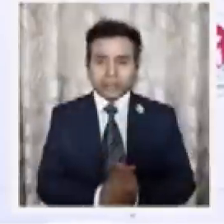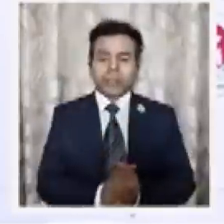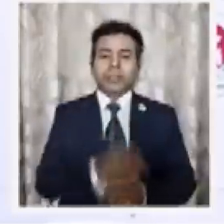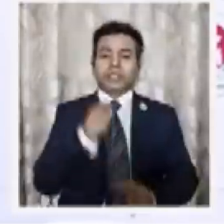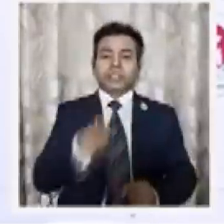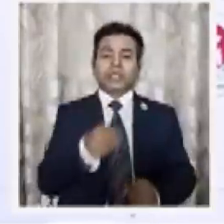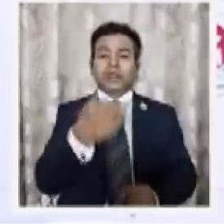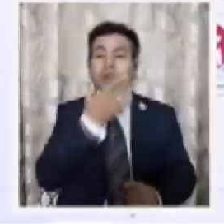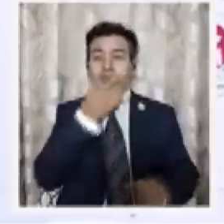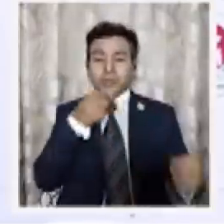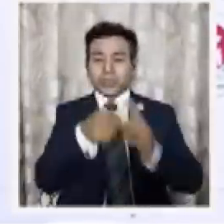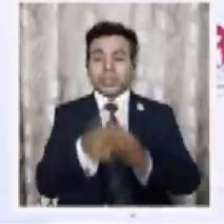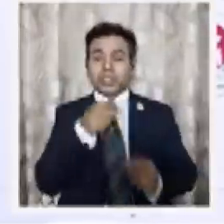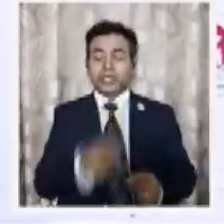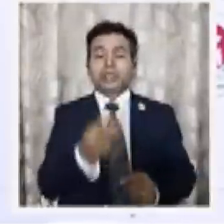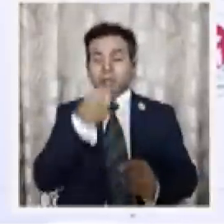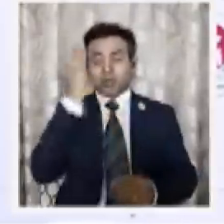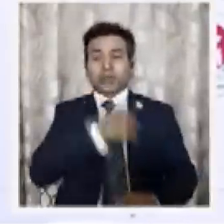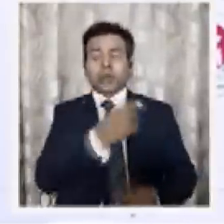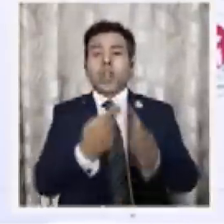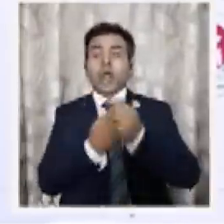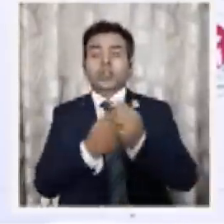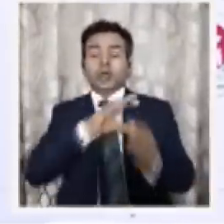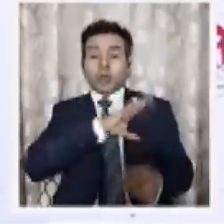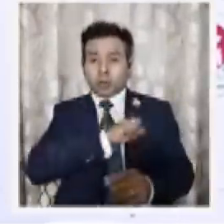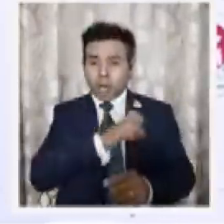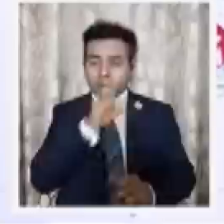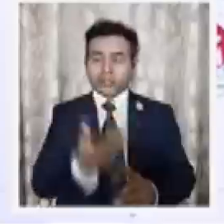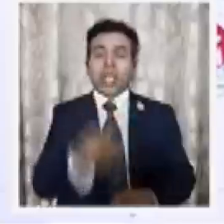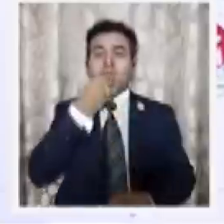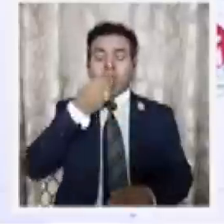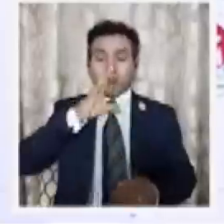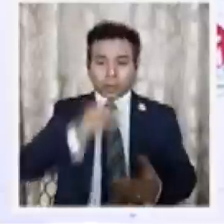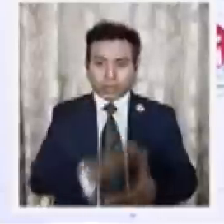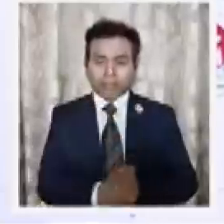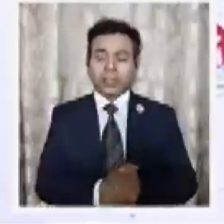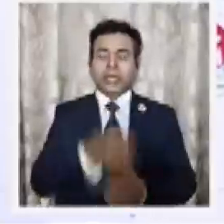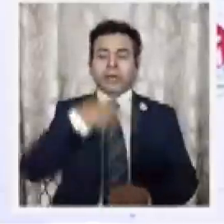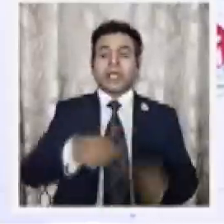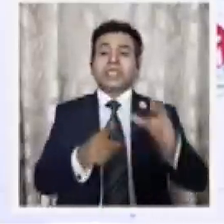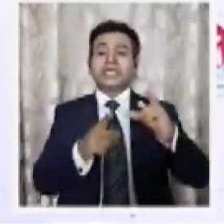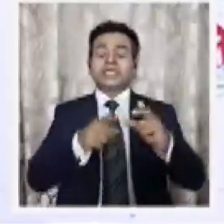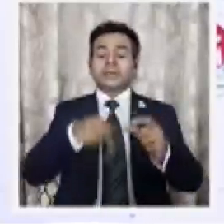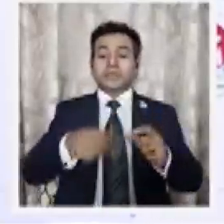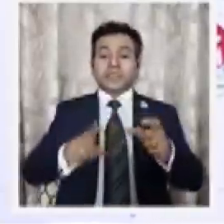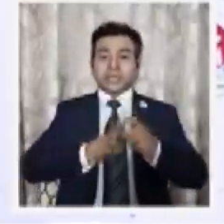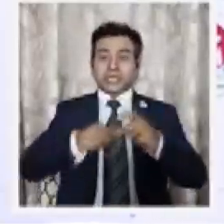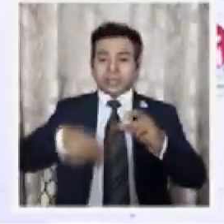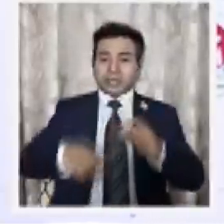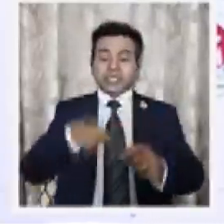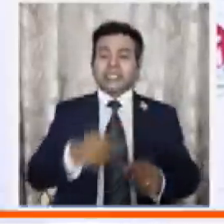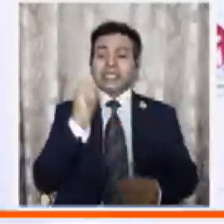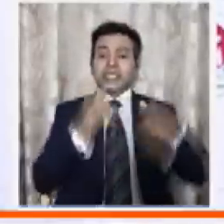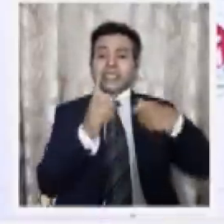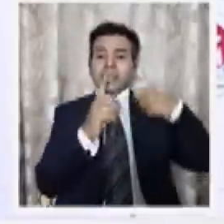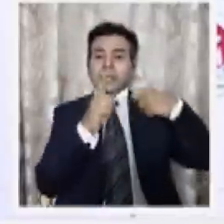বিশেষভাবে খেয়াল রাখবেন, কারণ অনেকেই আছেন যারা অসংক্রামক ব্যাধি বা দীর্ঘমেয়াদী অসুখে ভুগছেন, তাদের প্রতি বিশেষভাবে খেয়াল রাখতে হবে,